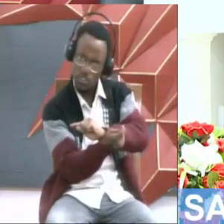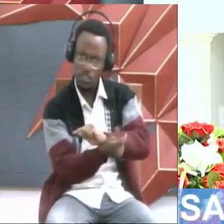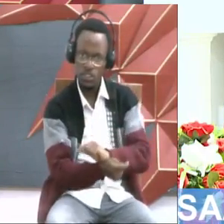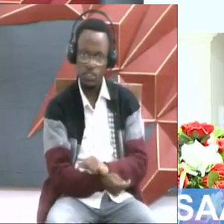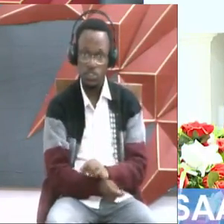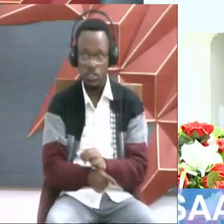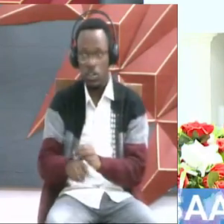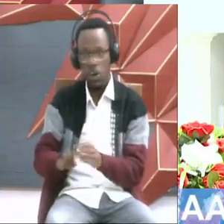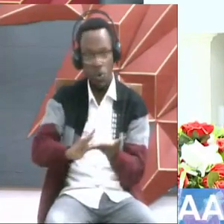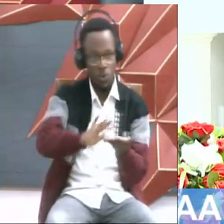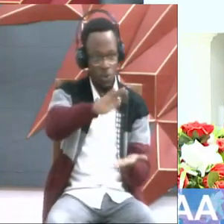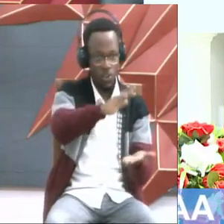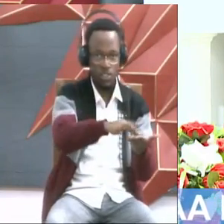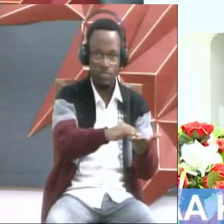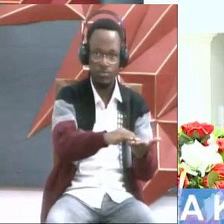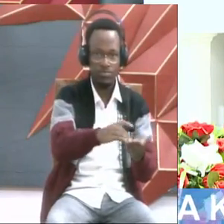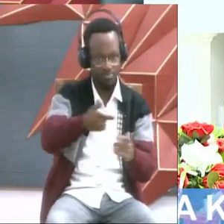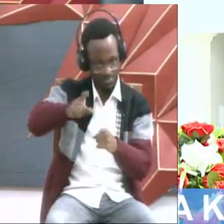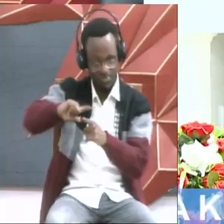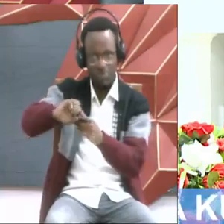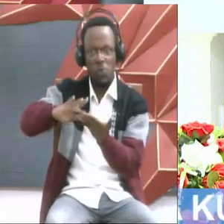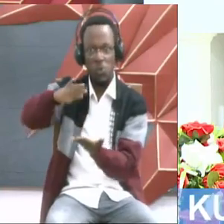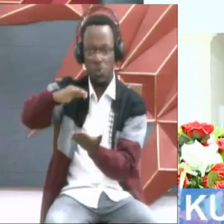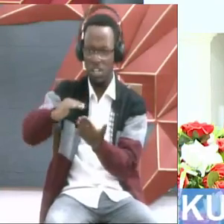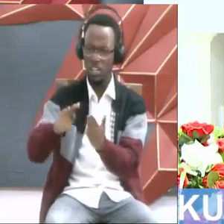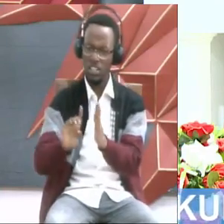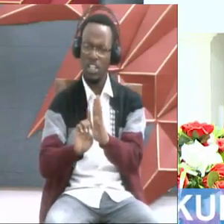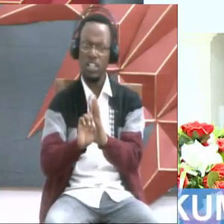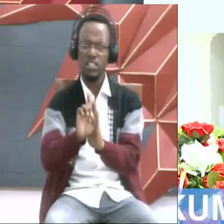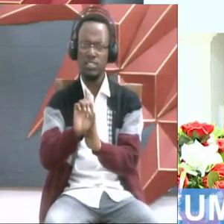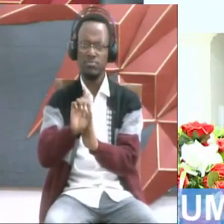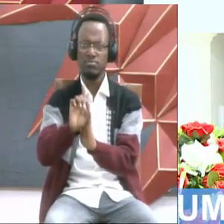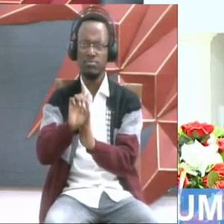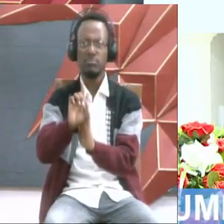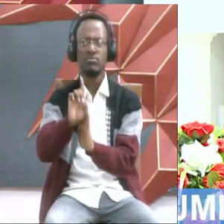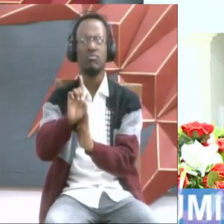mu bwiza tuja mu bundi nk'abahindugwa